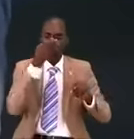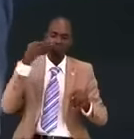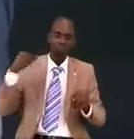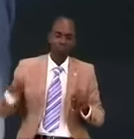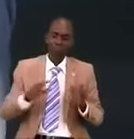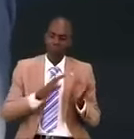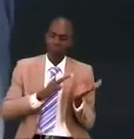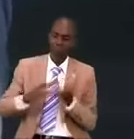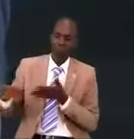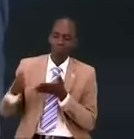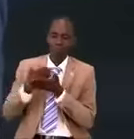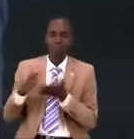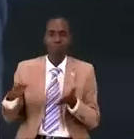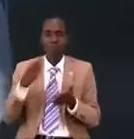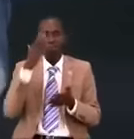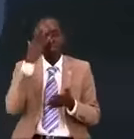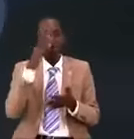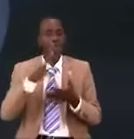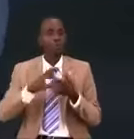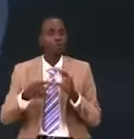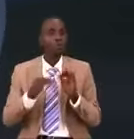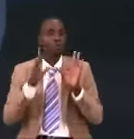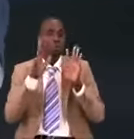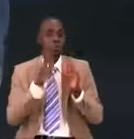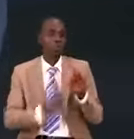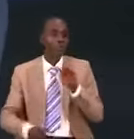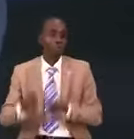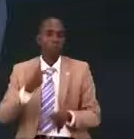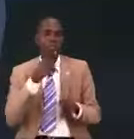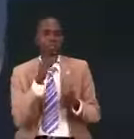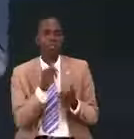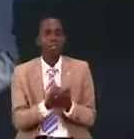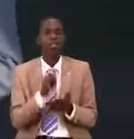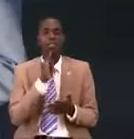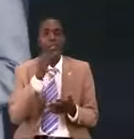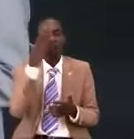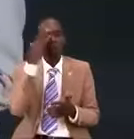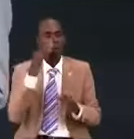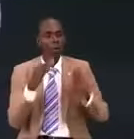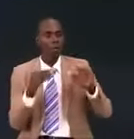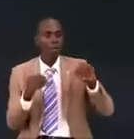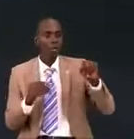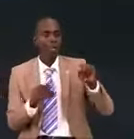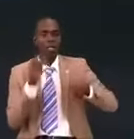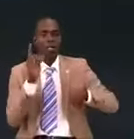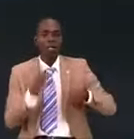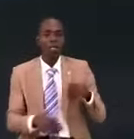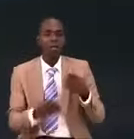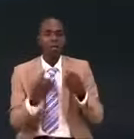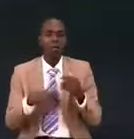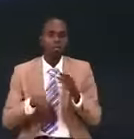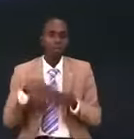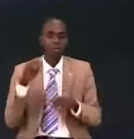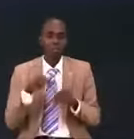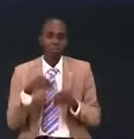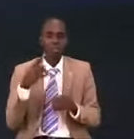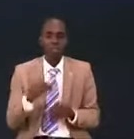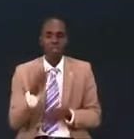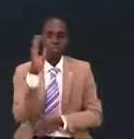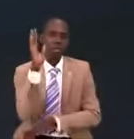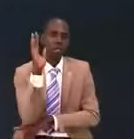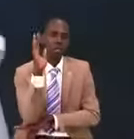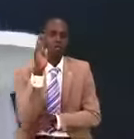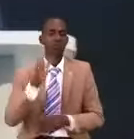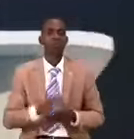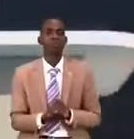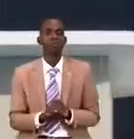les choses sourient ne sautent pas dans l'après-midi quand tout le monde peut les voir les choses souris sont pour